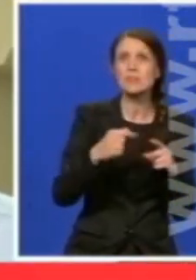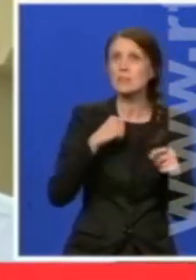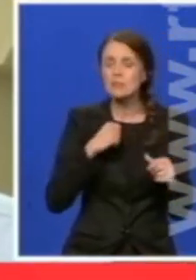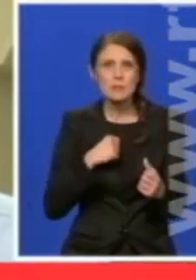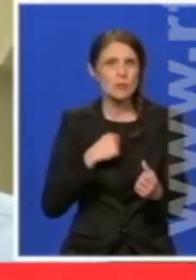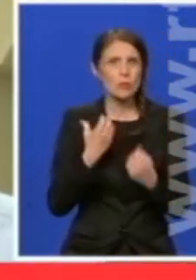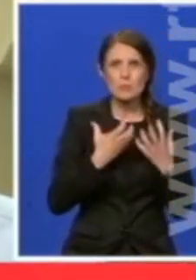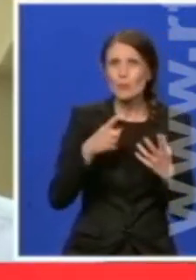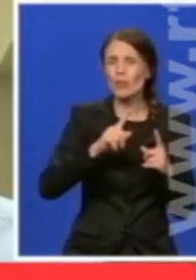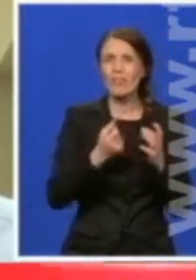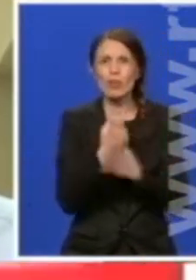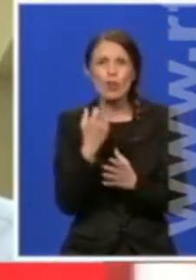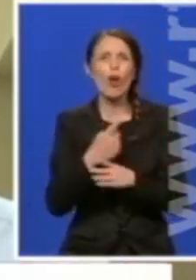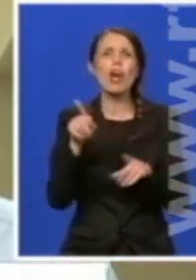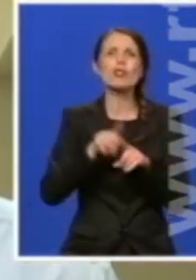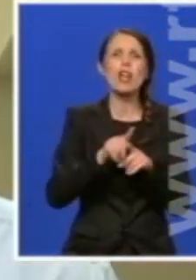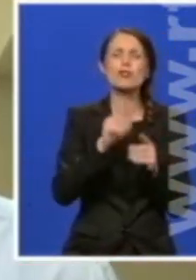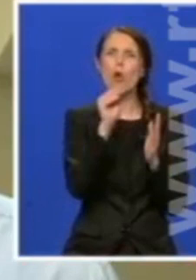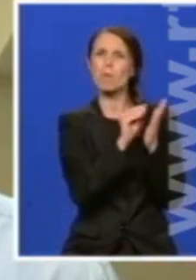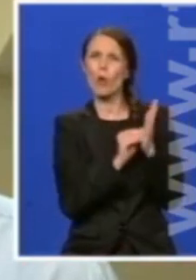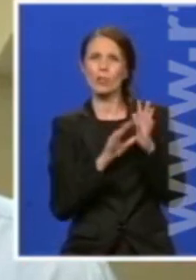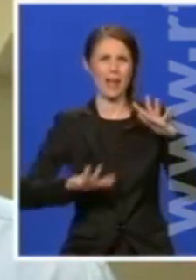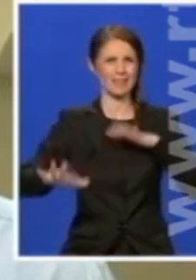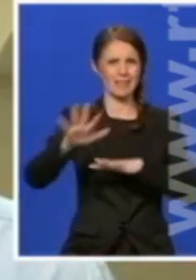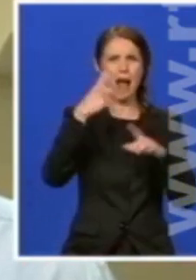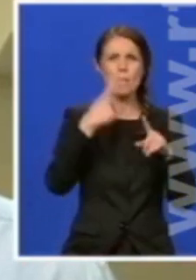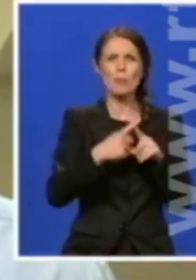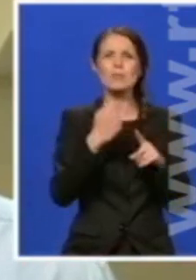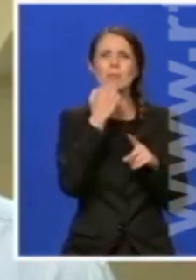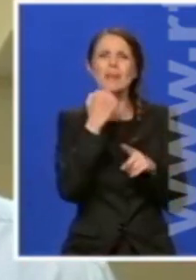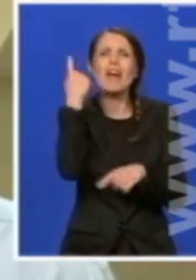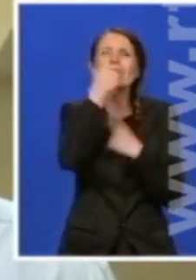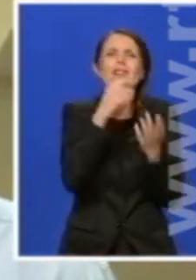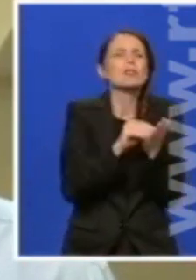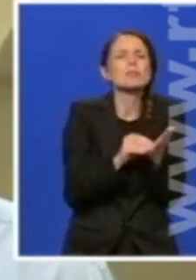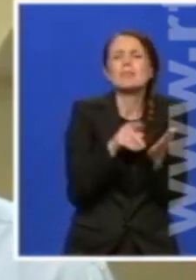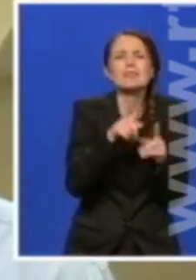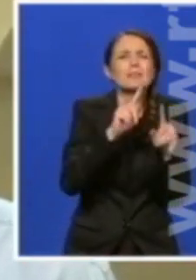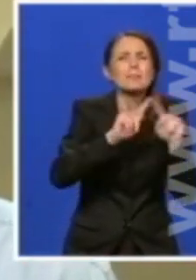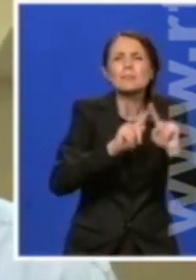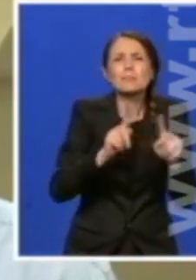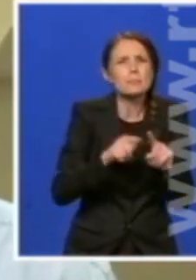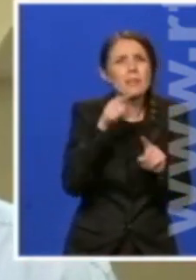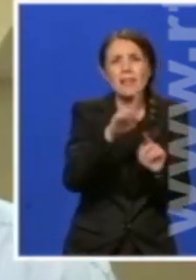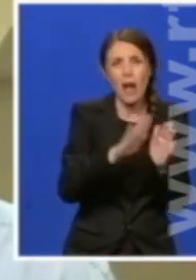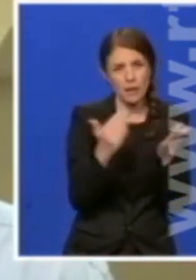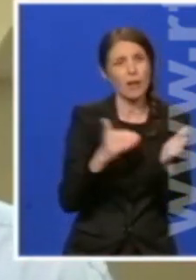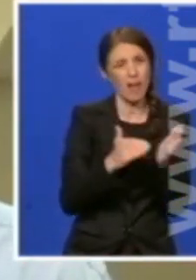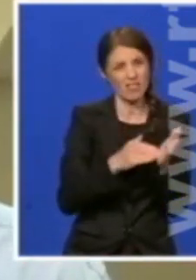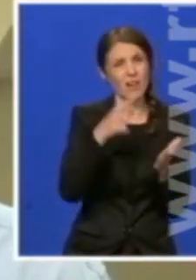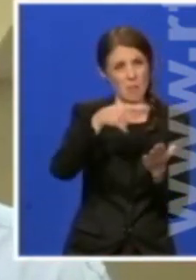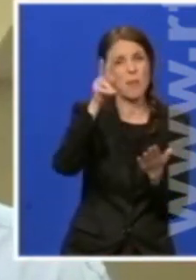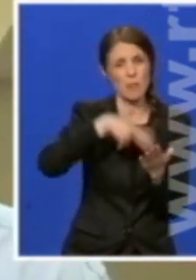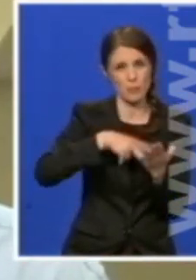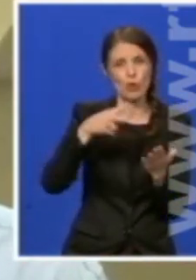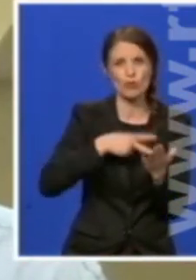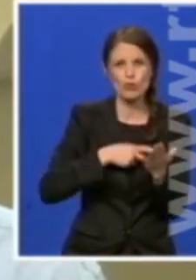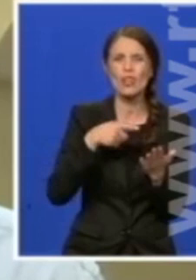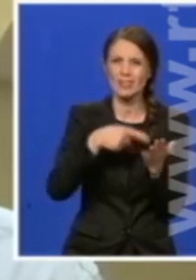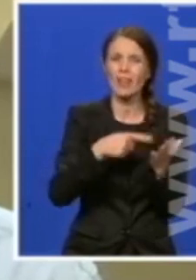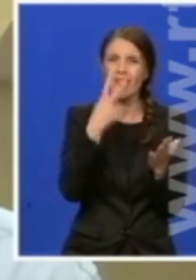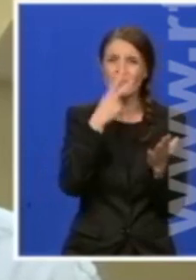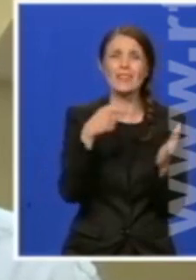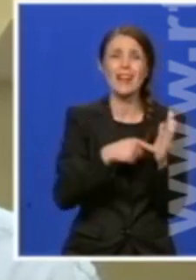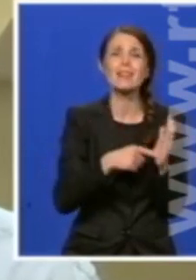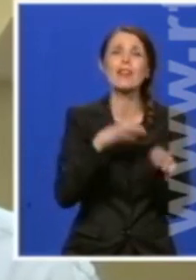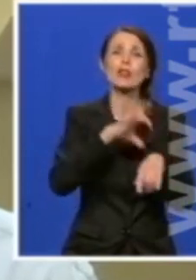podataka, privatnih i ličnih podataka. Jednostavno knjiga koja zaslužuje da bude pročitana i koja će u pravom svjetlu pokazati da je dr.